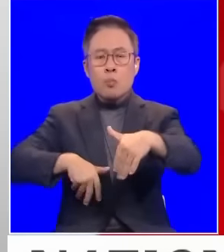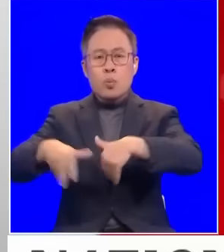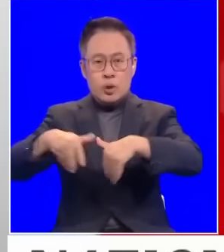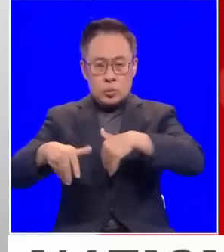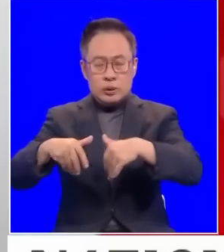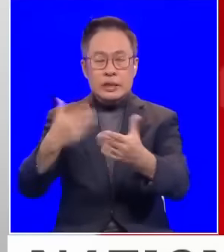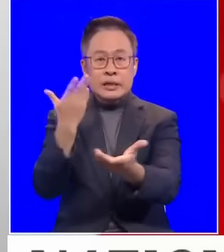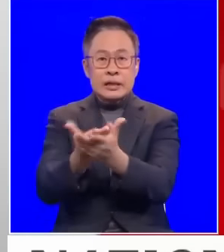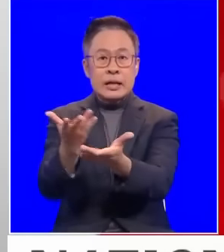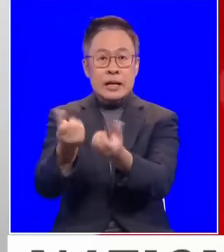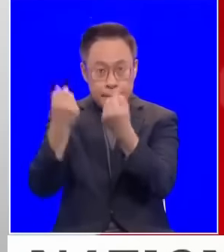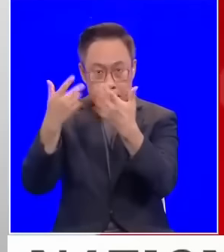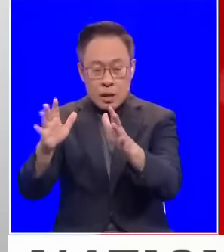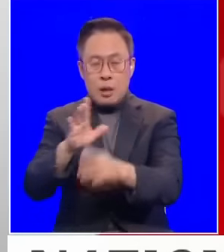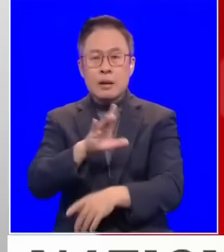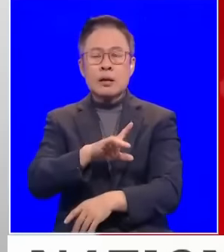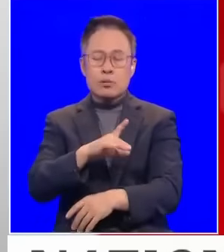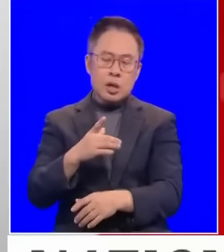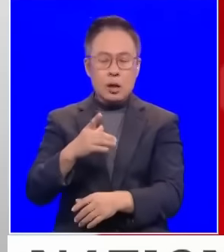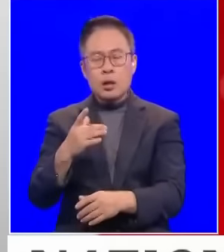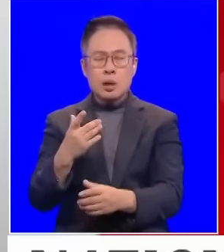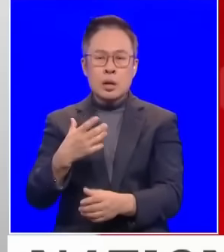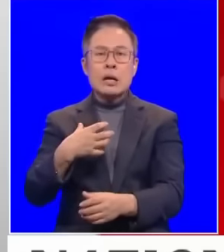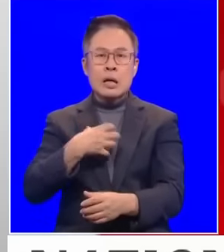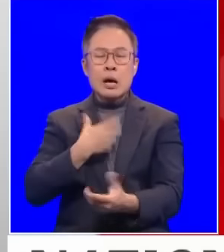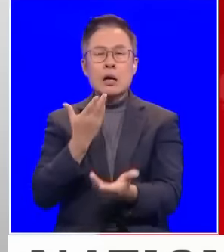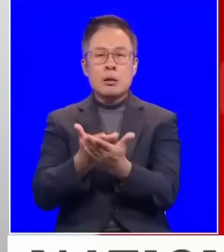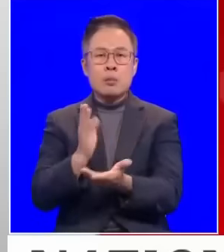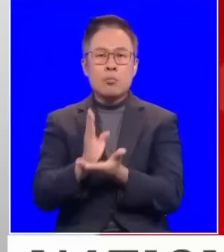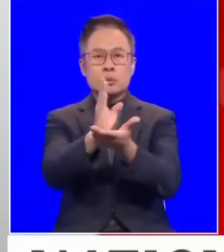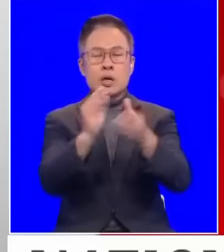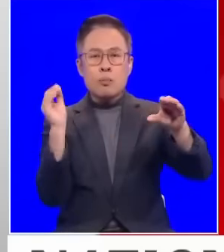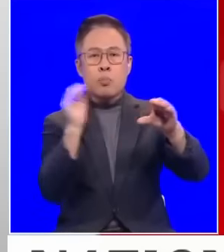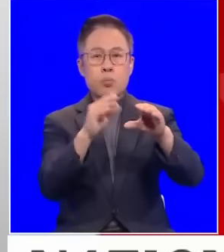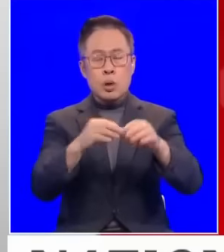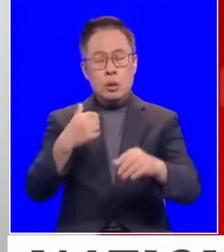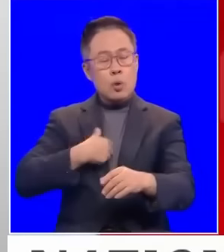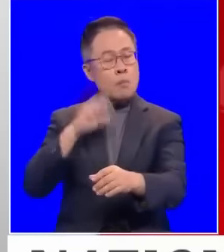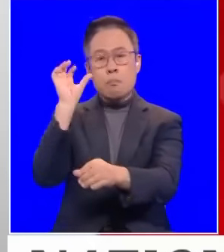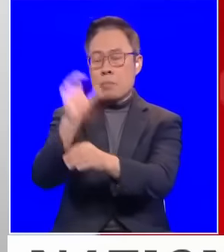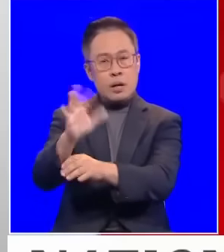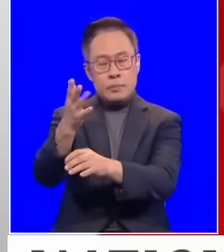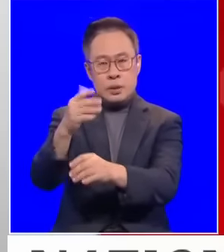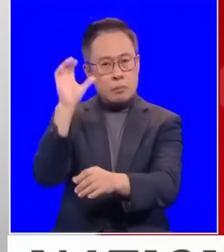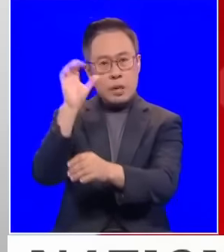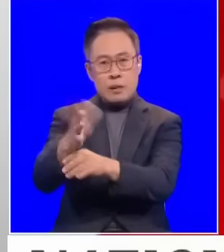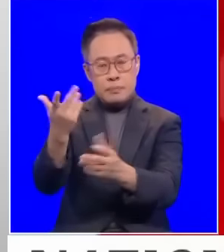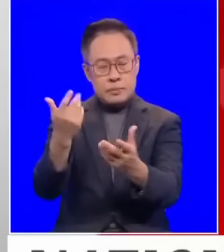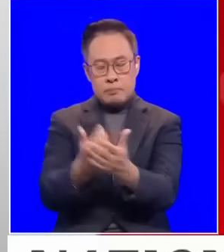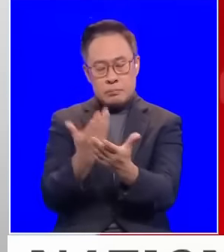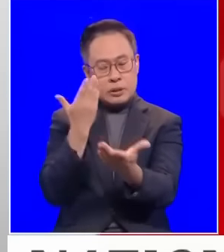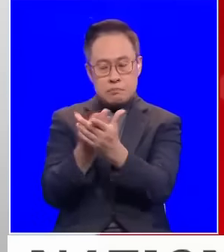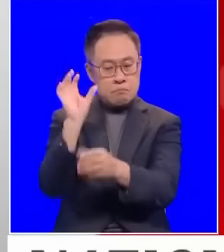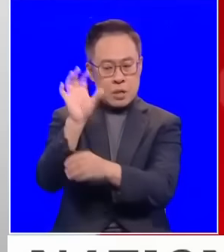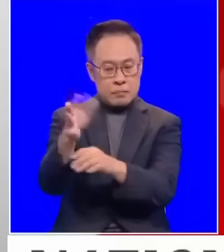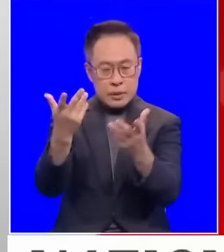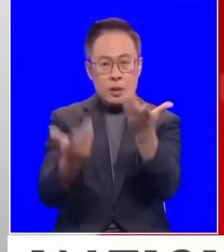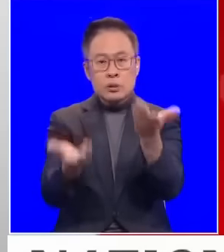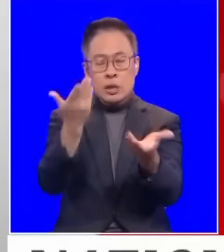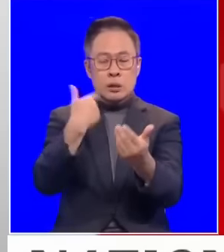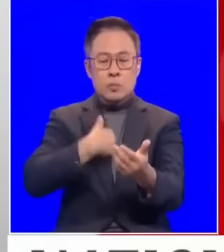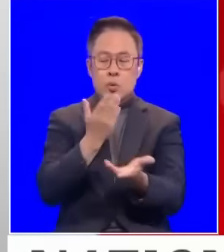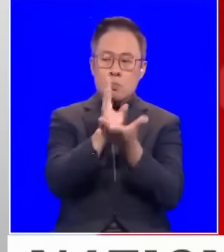ยคนอื่นต ่อ ช่วยเองเนาะแล้วจะให้เท่าไหร่ไม่มีกำหนดตัวเลขแล้วแต่จะให ้แต่ที่ บางคน